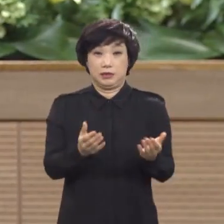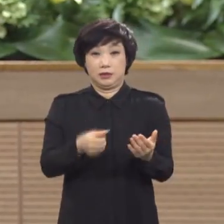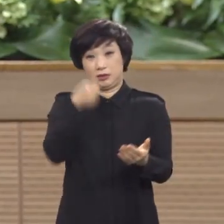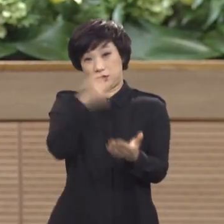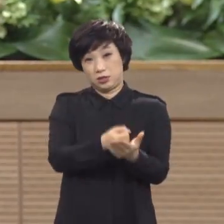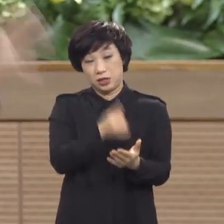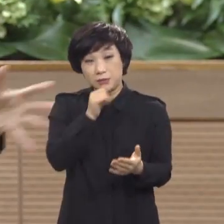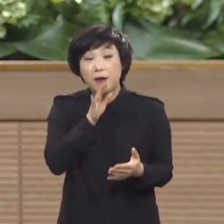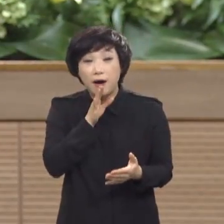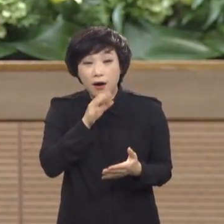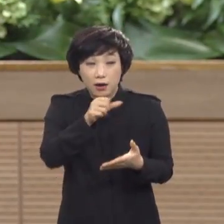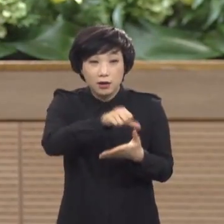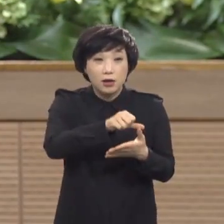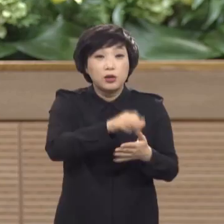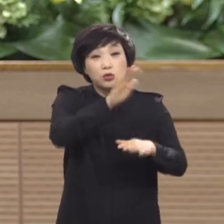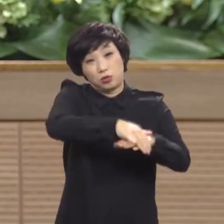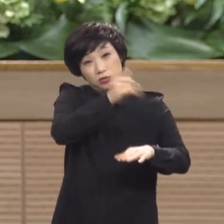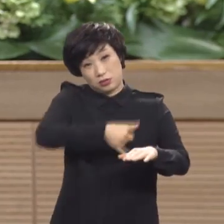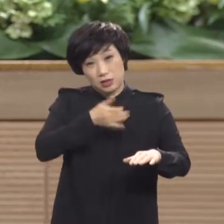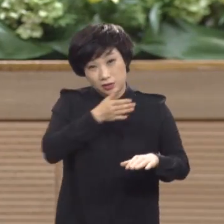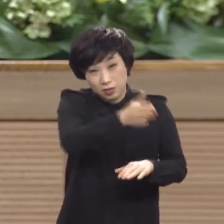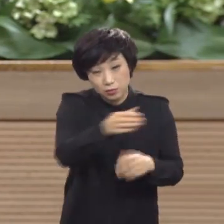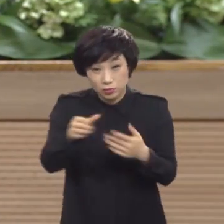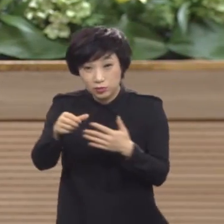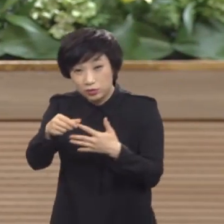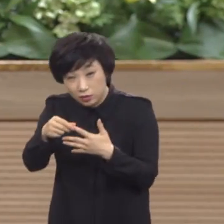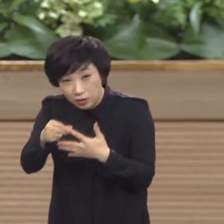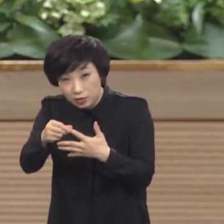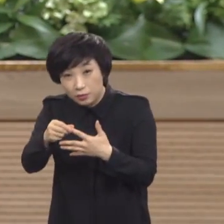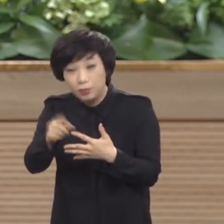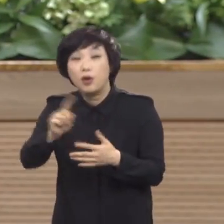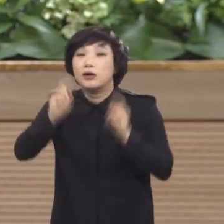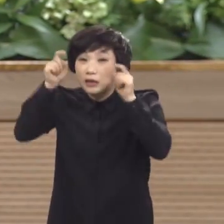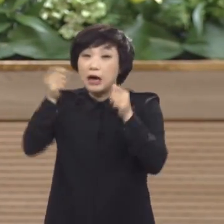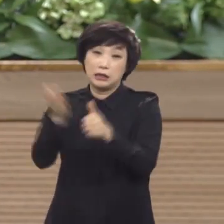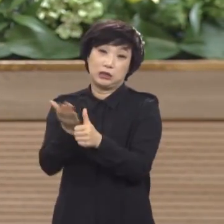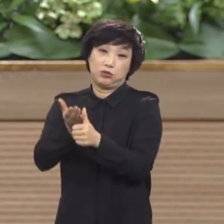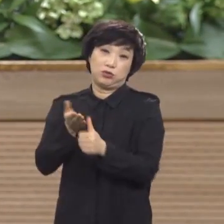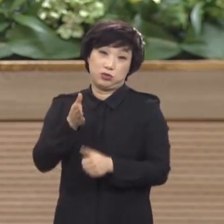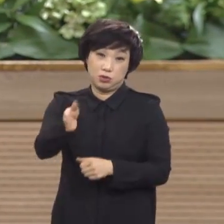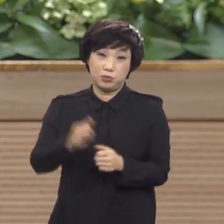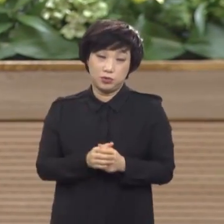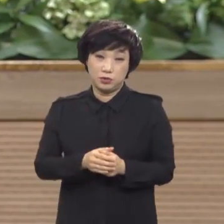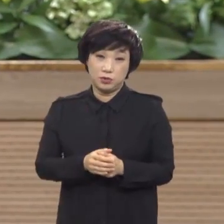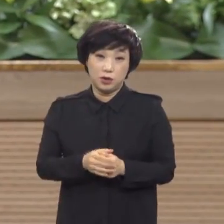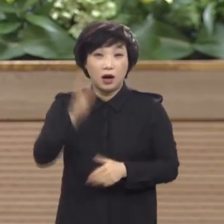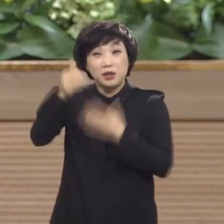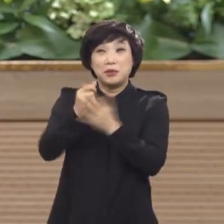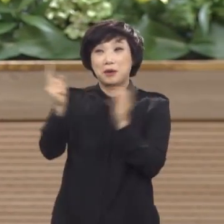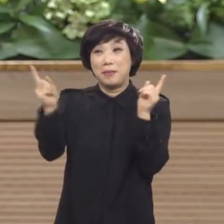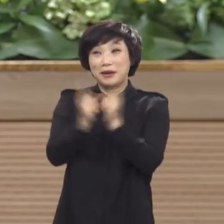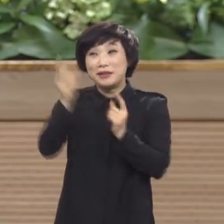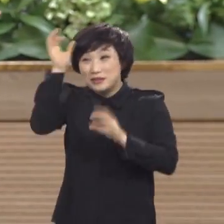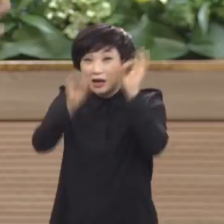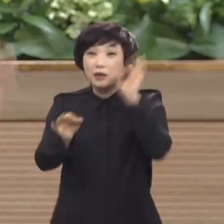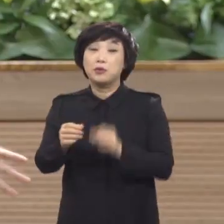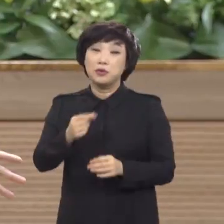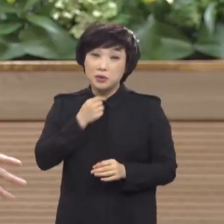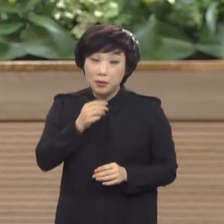가졌는데, 하나는 농사 짓는 자요, 하나는 양을 치는 자래. 하나님을 만나 찾기